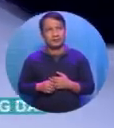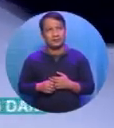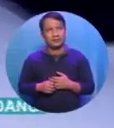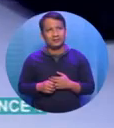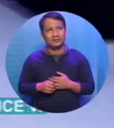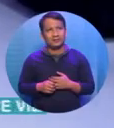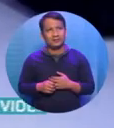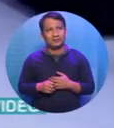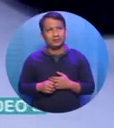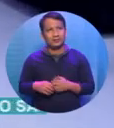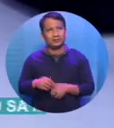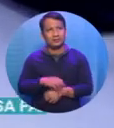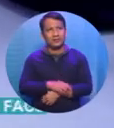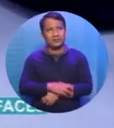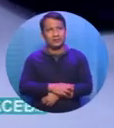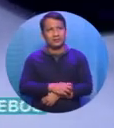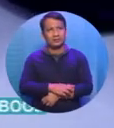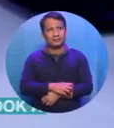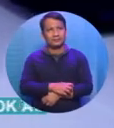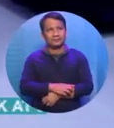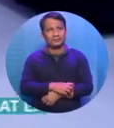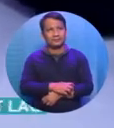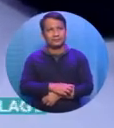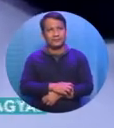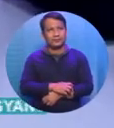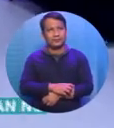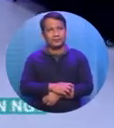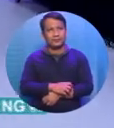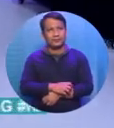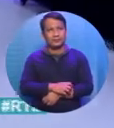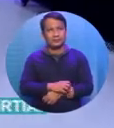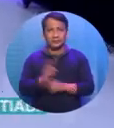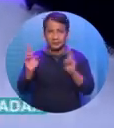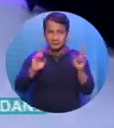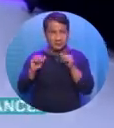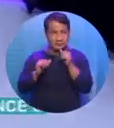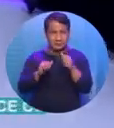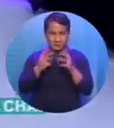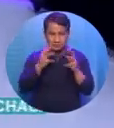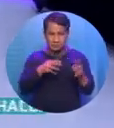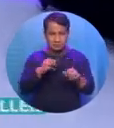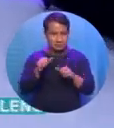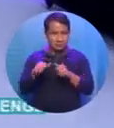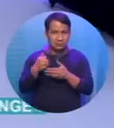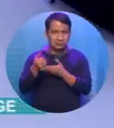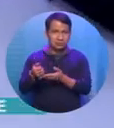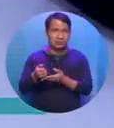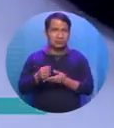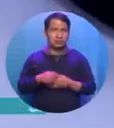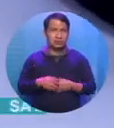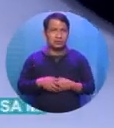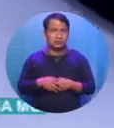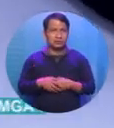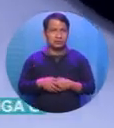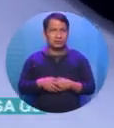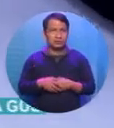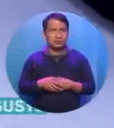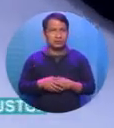kami doon sa mga nanonood. Pag hindi nanonood, hindi mabibigyan. Aha,